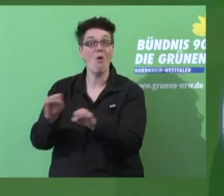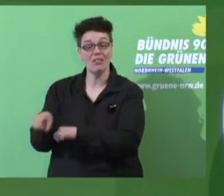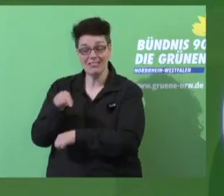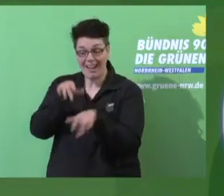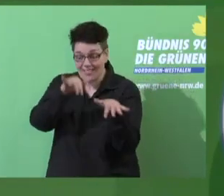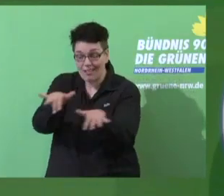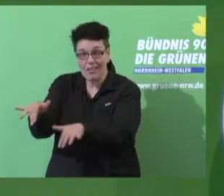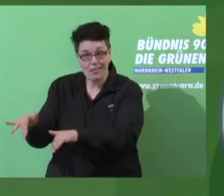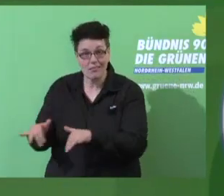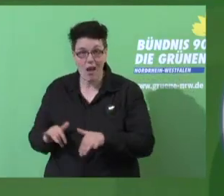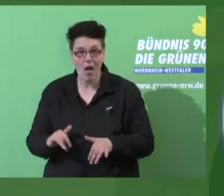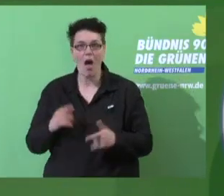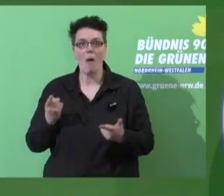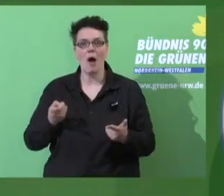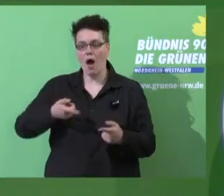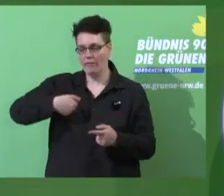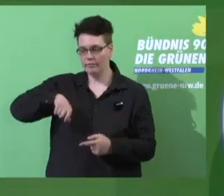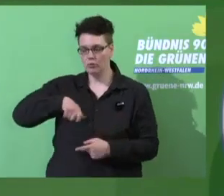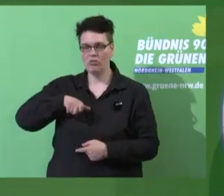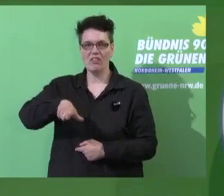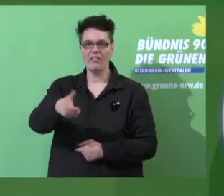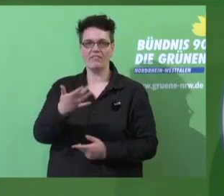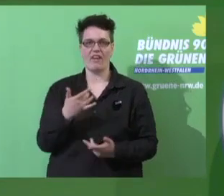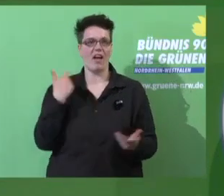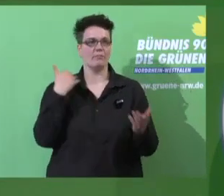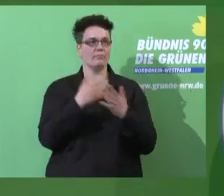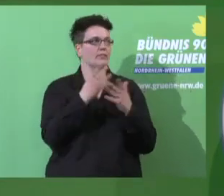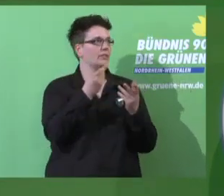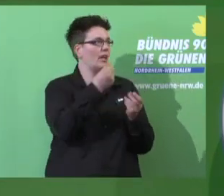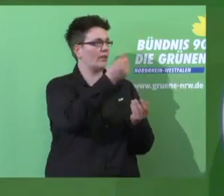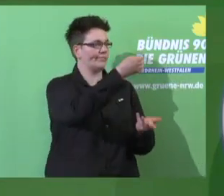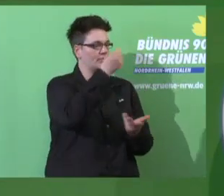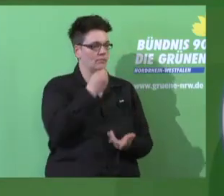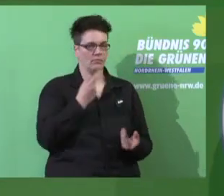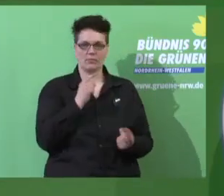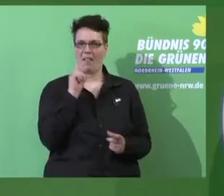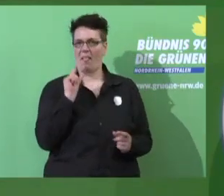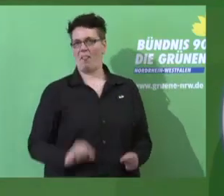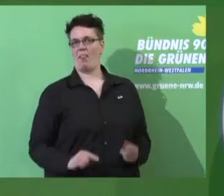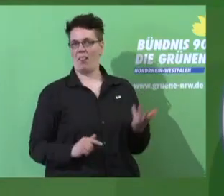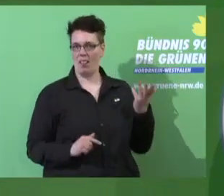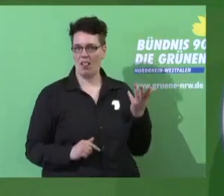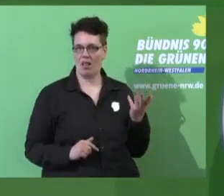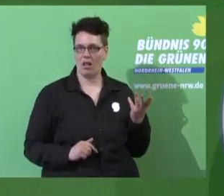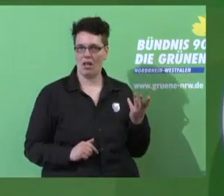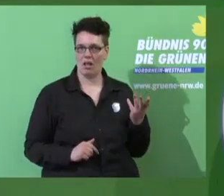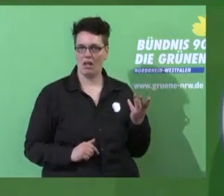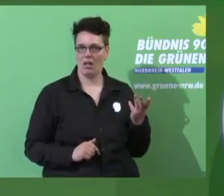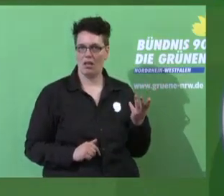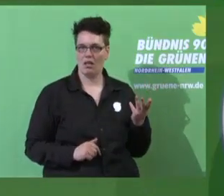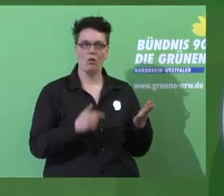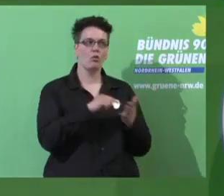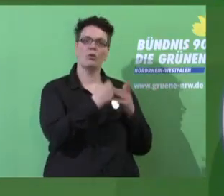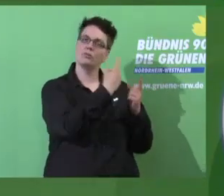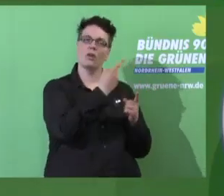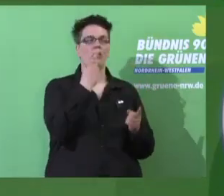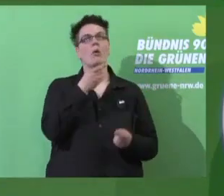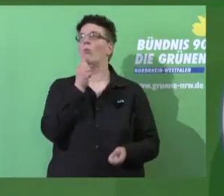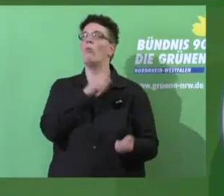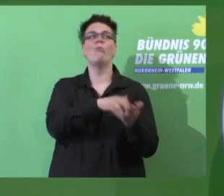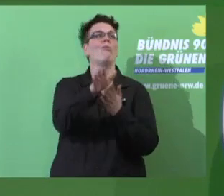vorhanden ist, hat NRW letztendlich immer ganz, ganz schlecht abgeschnitten. Das heißt, wenn wir dafür sorgen, dass Prioritäten